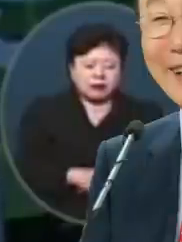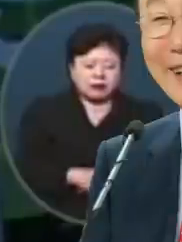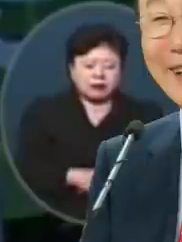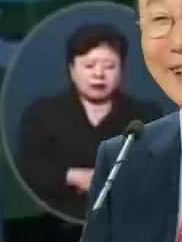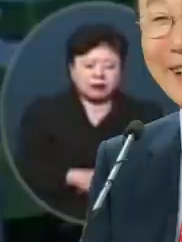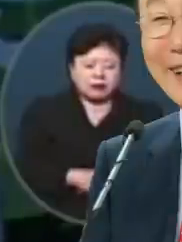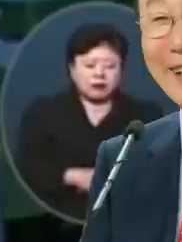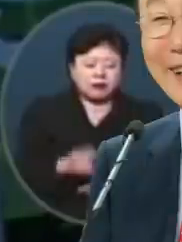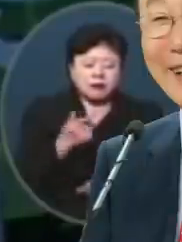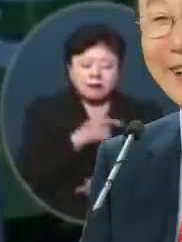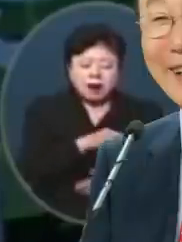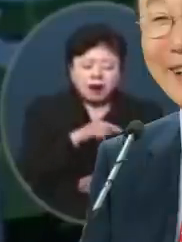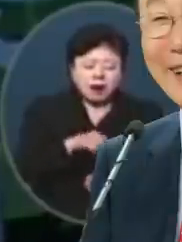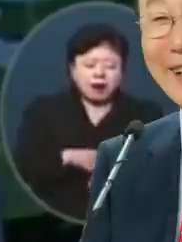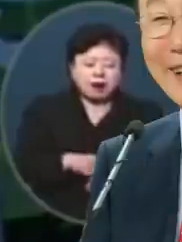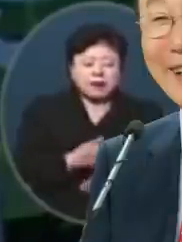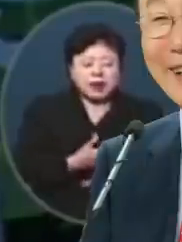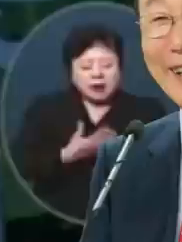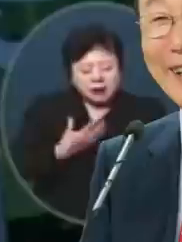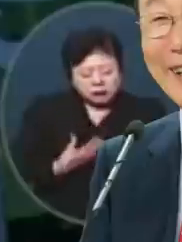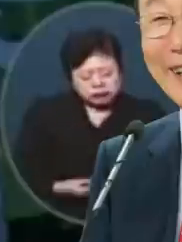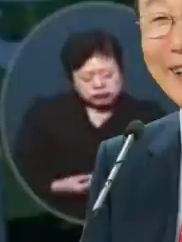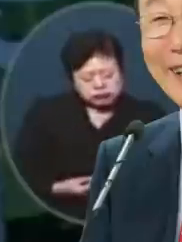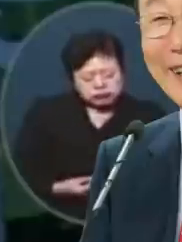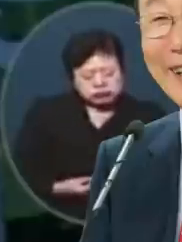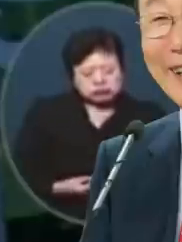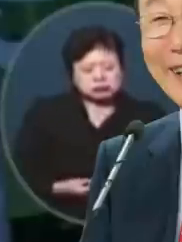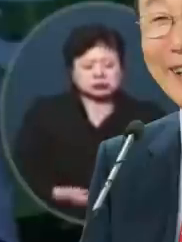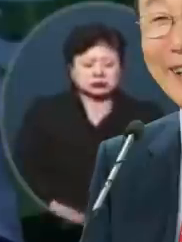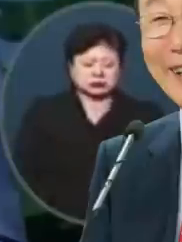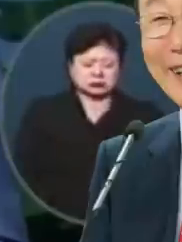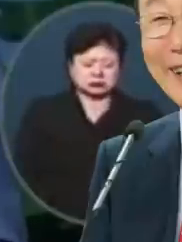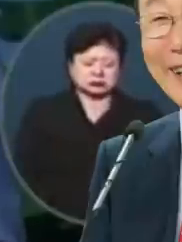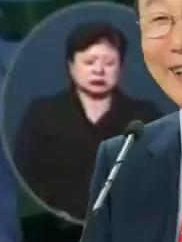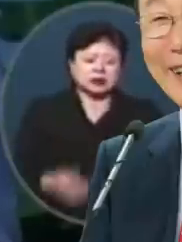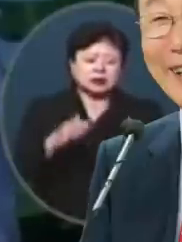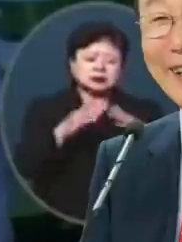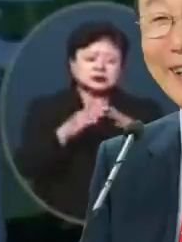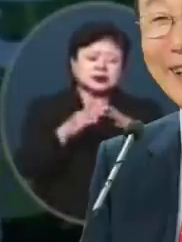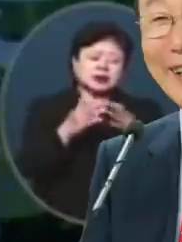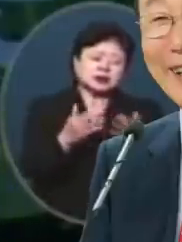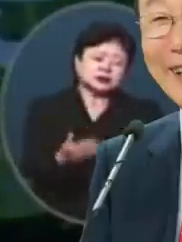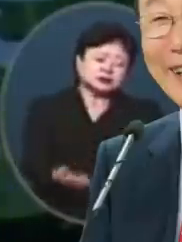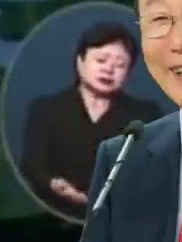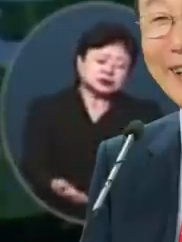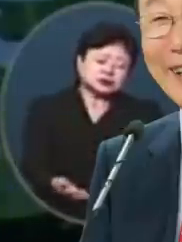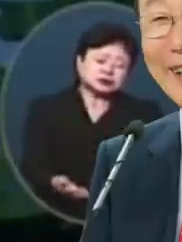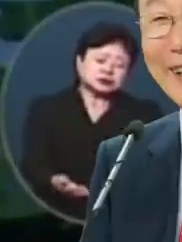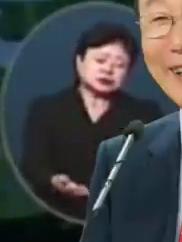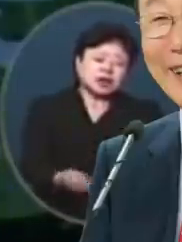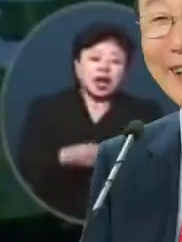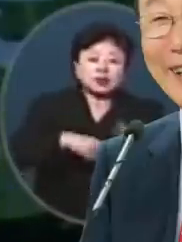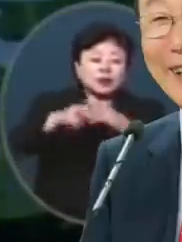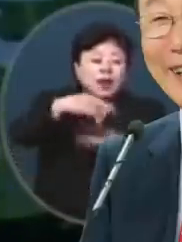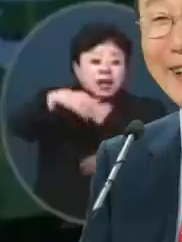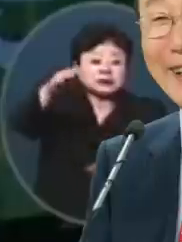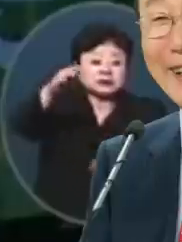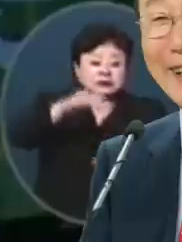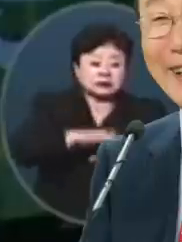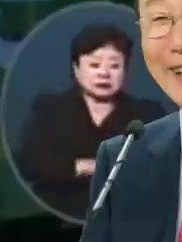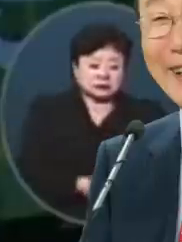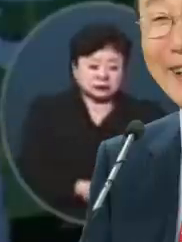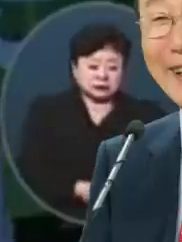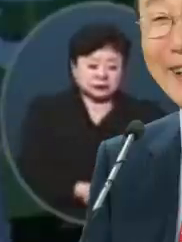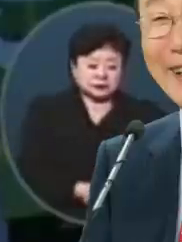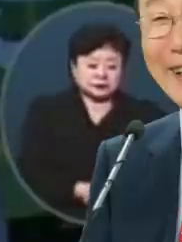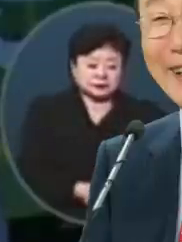그렇게 무력하게 될 수가 없습니다. 겁쟁이가 돼서 집에서 쉬다가 그대로 일어나서 도망을 치는데